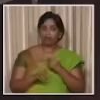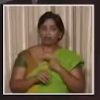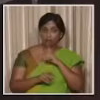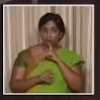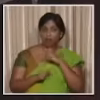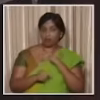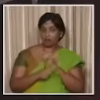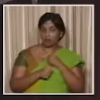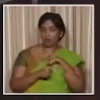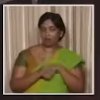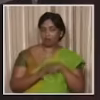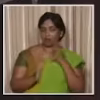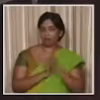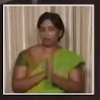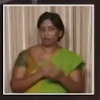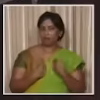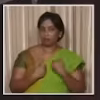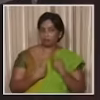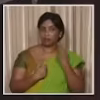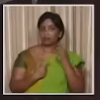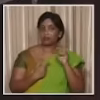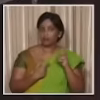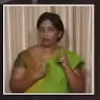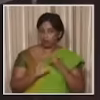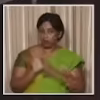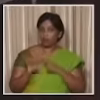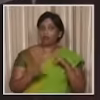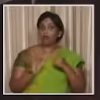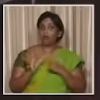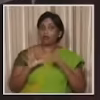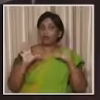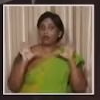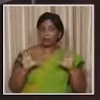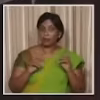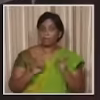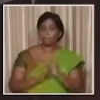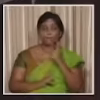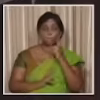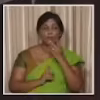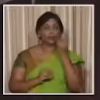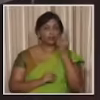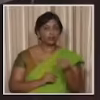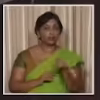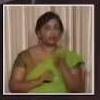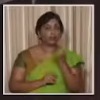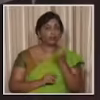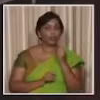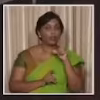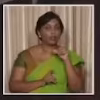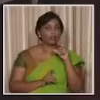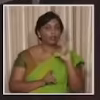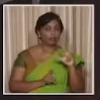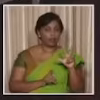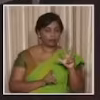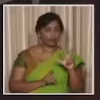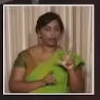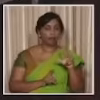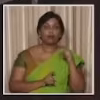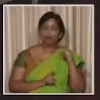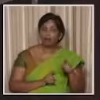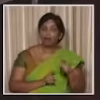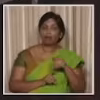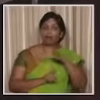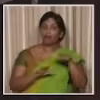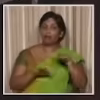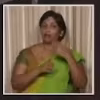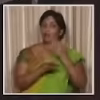කරන්නේ අපේ ආණ්ඩුවේ තිබුණ වැරදි ගැන 2020 කවුරුද්දේ මේ අක්කර 10 පර්චස් එක ලියලා තියෙන්නේ රුපියල් 78කට මේකත් හෝම්ලෑන්ඩ්